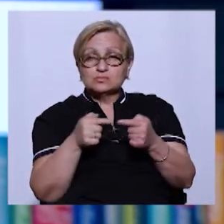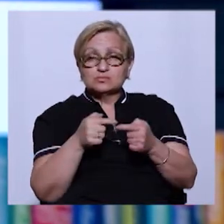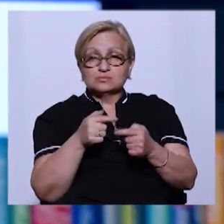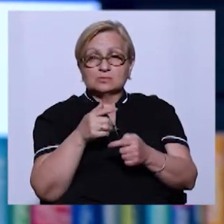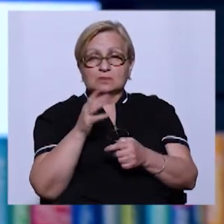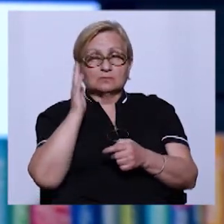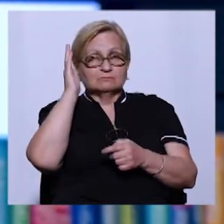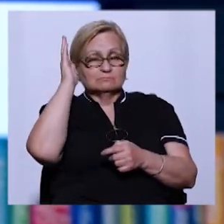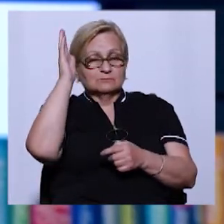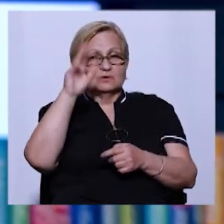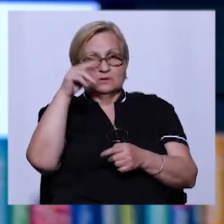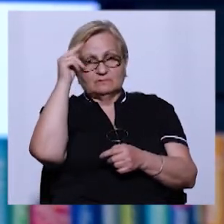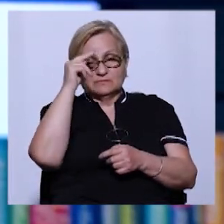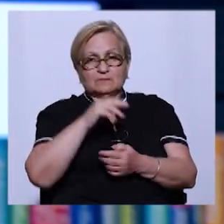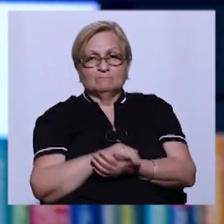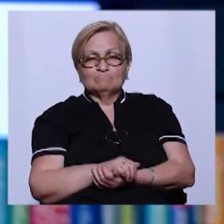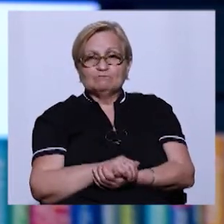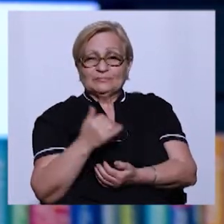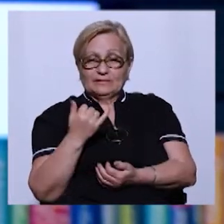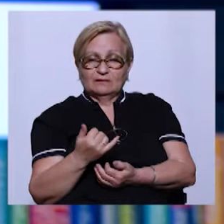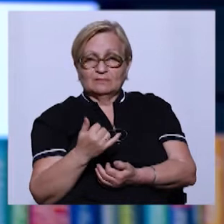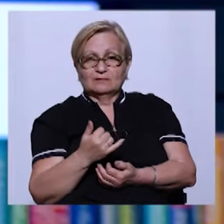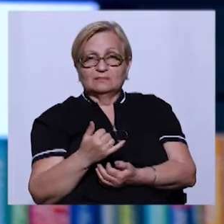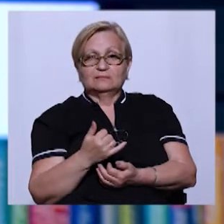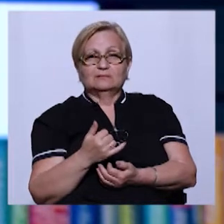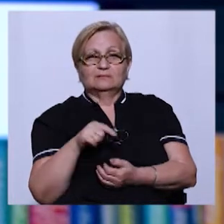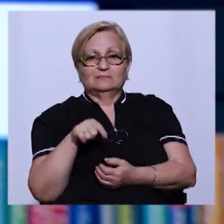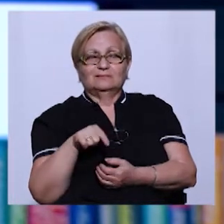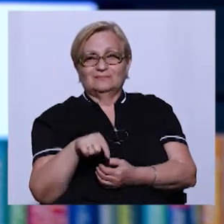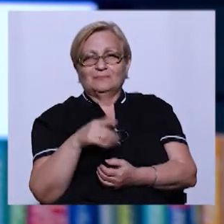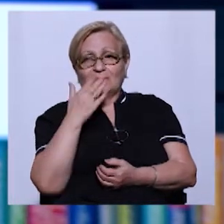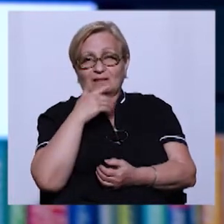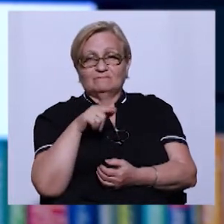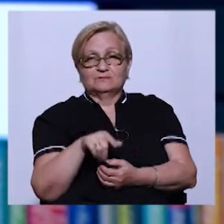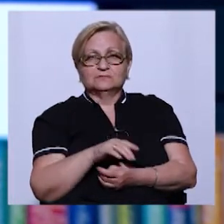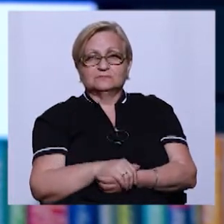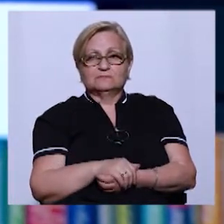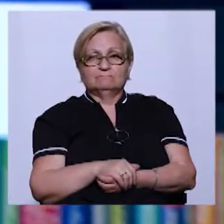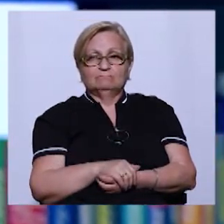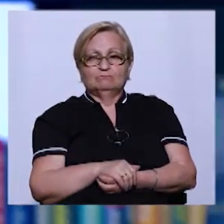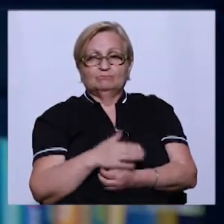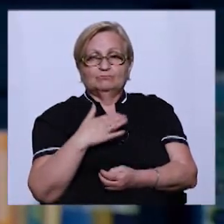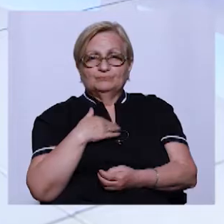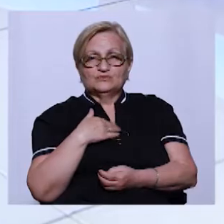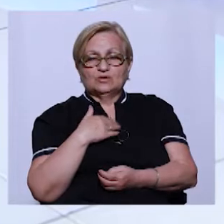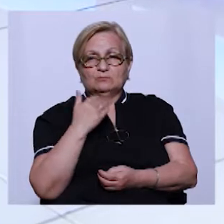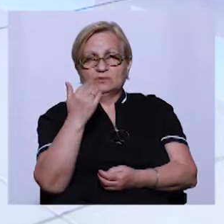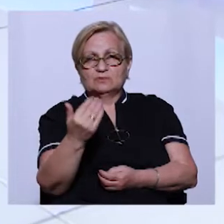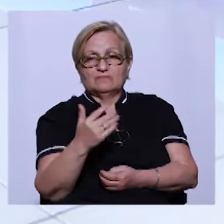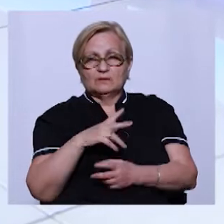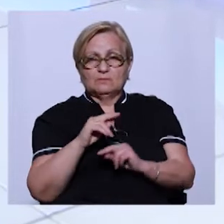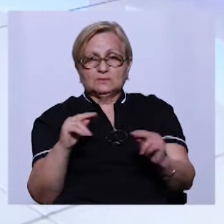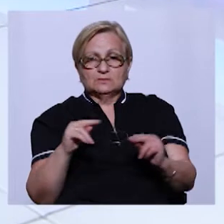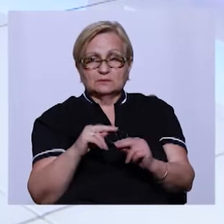მკაცრად მომავალ კლასებში იქნება ყველაფერი, მაგრამ ამ სწუთას, ამ გაკოთილზე ჩემი, თქვენი